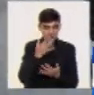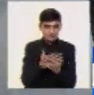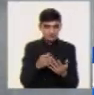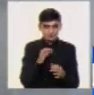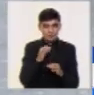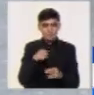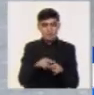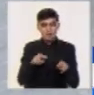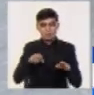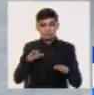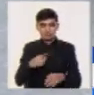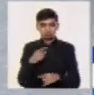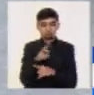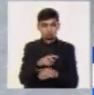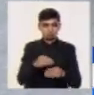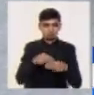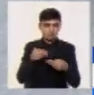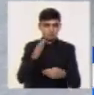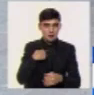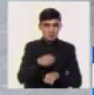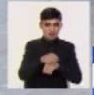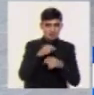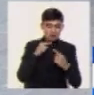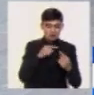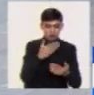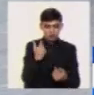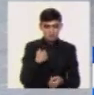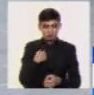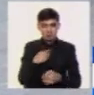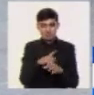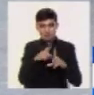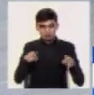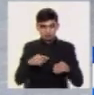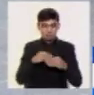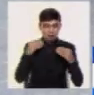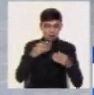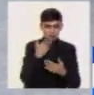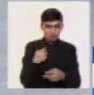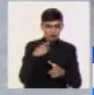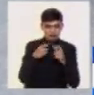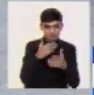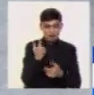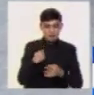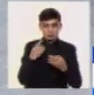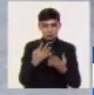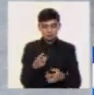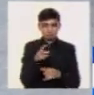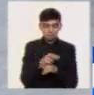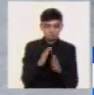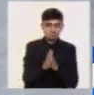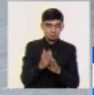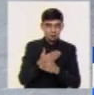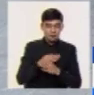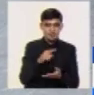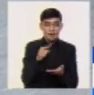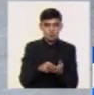барып тапсырамыз. Мы не митингуем, мы никакие протесты не заявляем. Мы единственно пришли, чтобы попросить